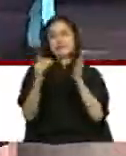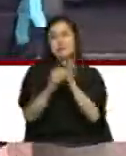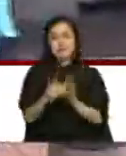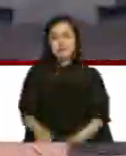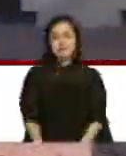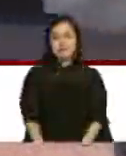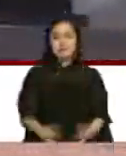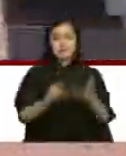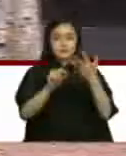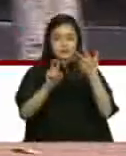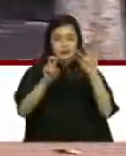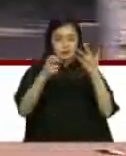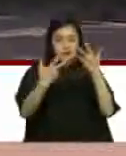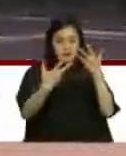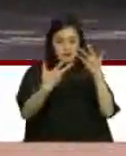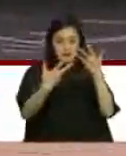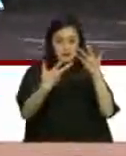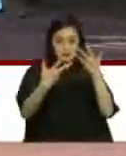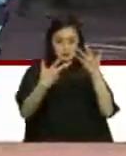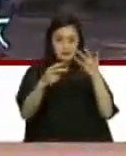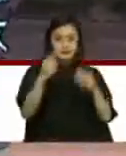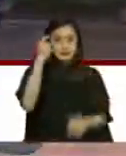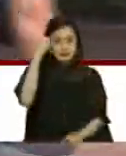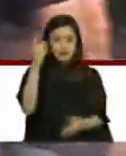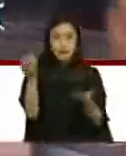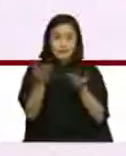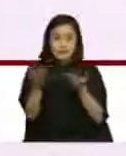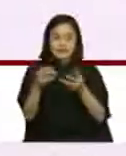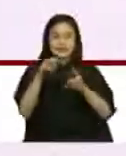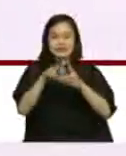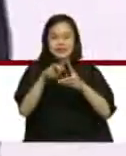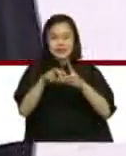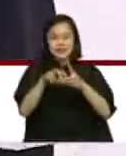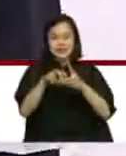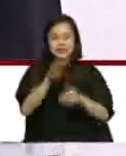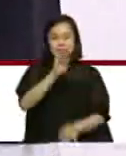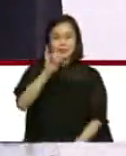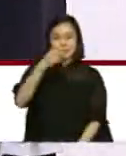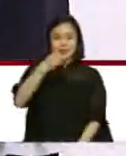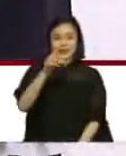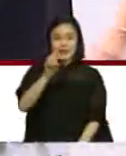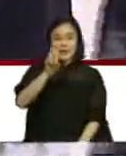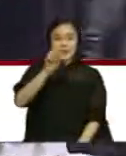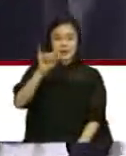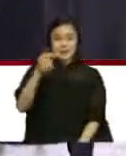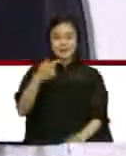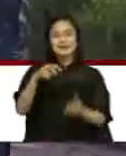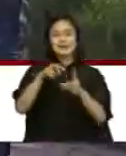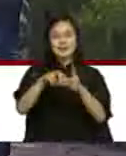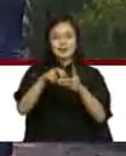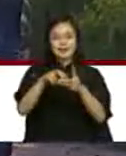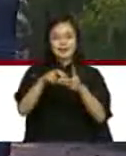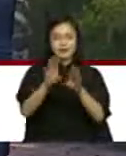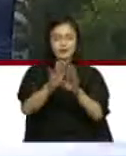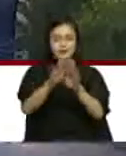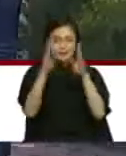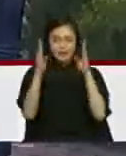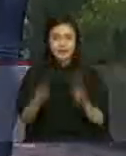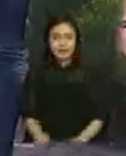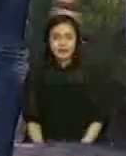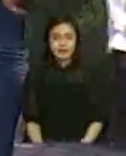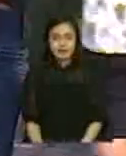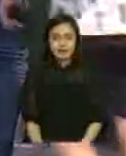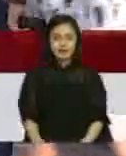SNK 비타민 센터 착공식을 열었습니다. SNK 비타민 센터는 창업에 관심 있는 학생을 위해